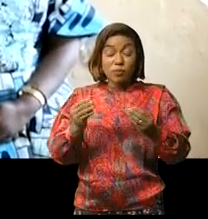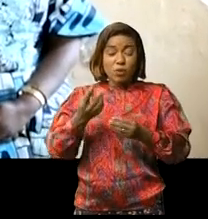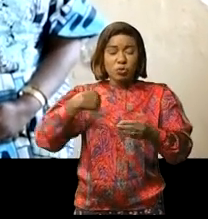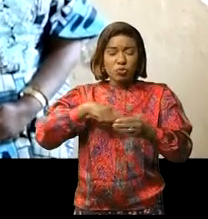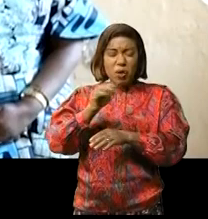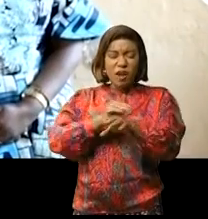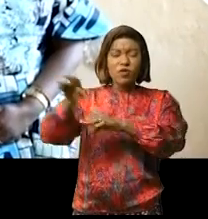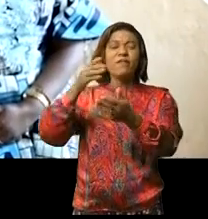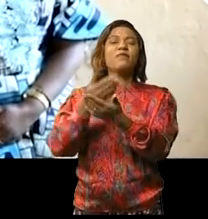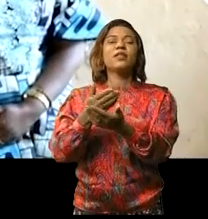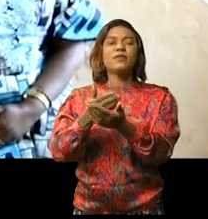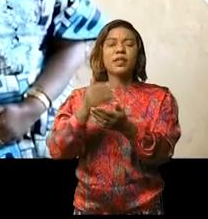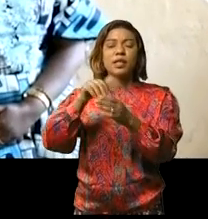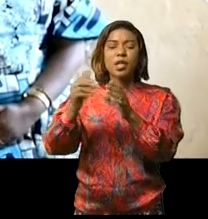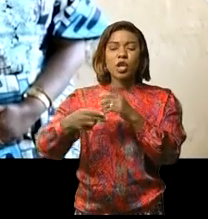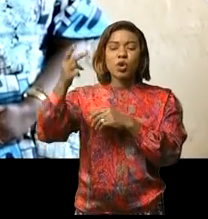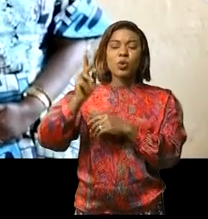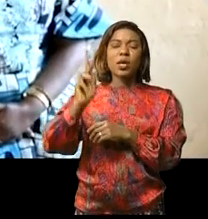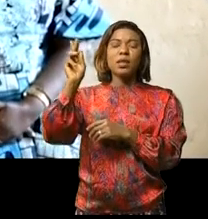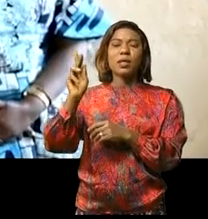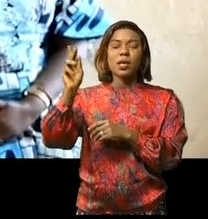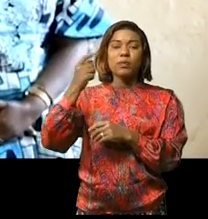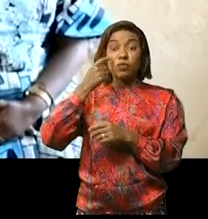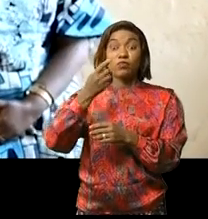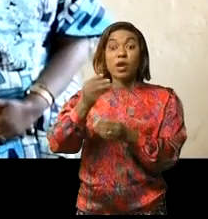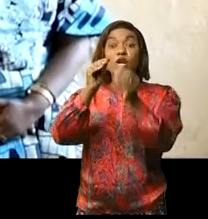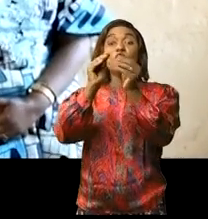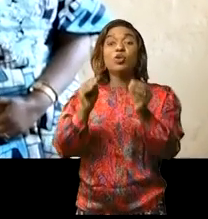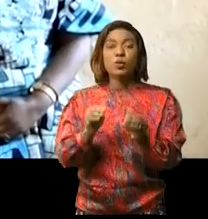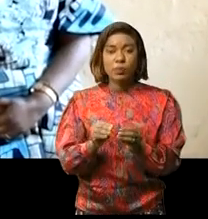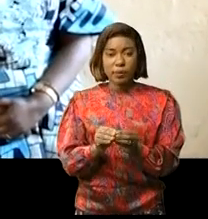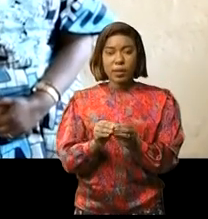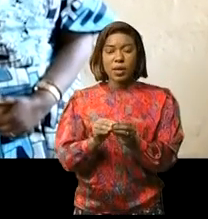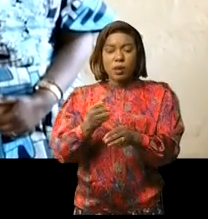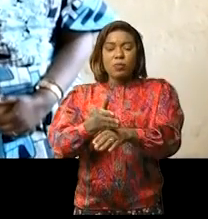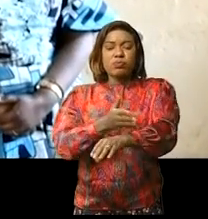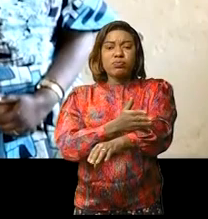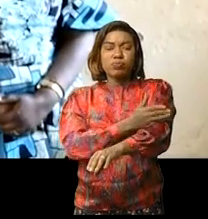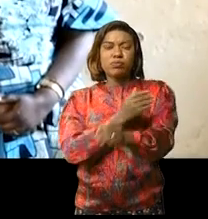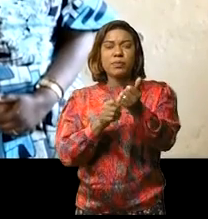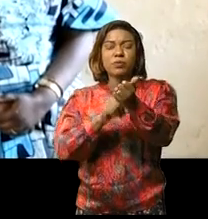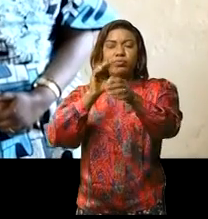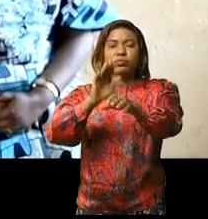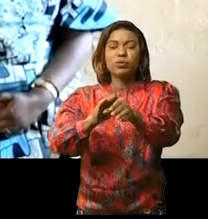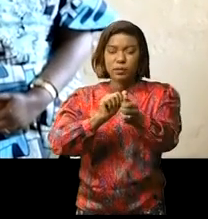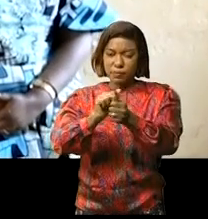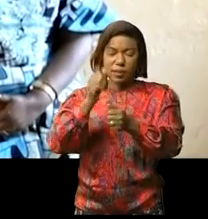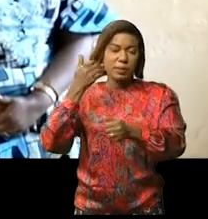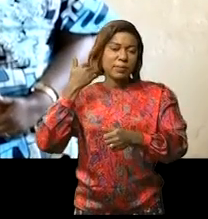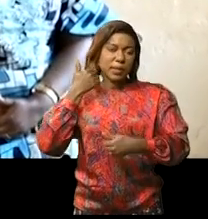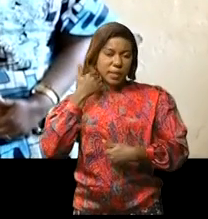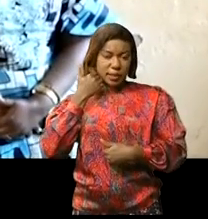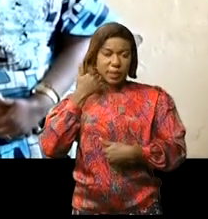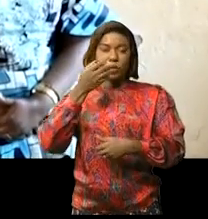dépêchés dans le Haut-Katanga, vu les nombres croissant des cas de Covid, et